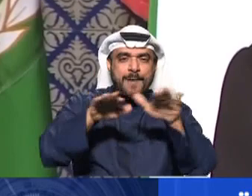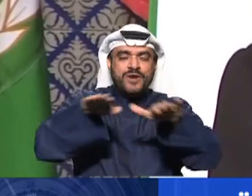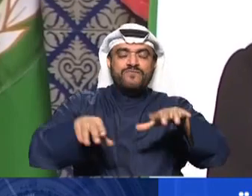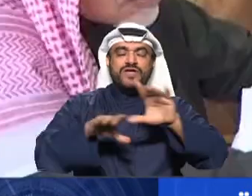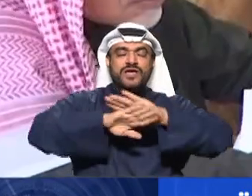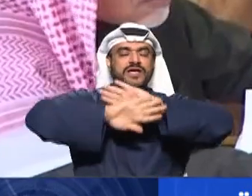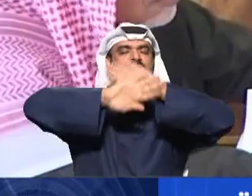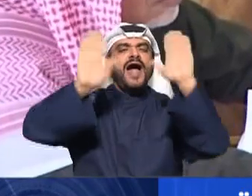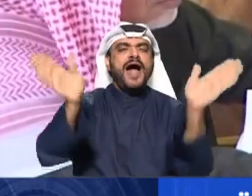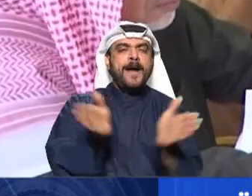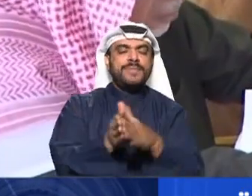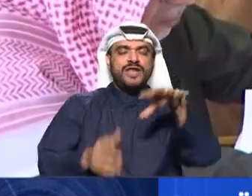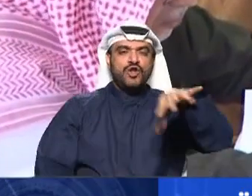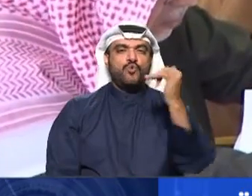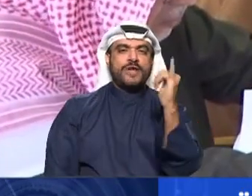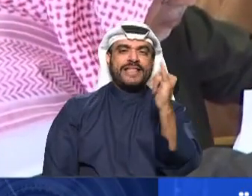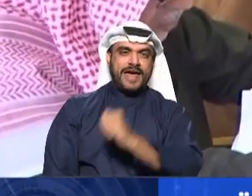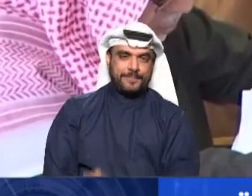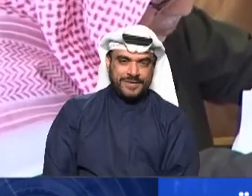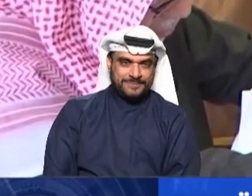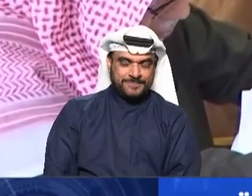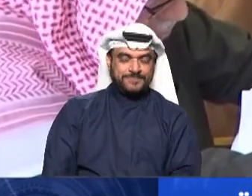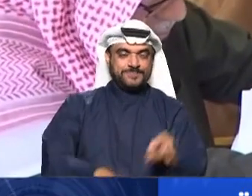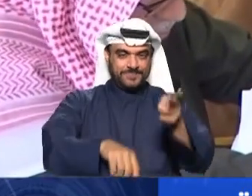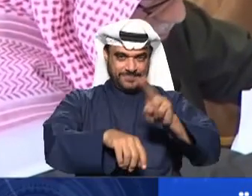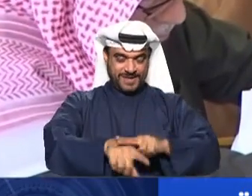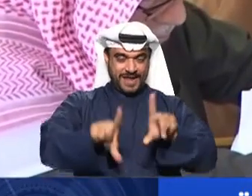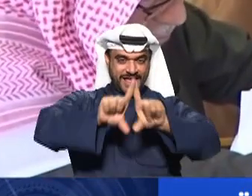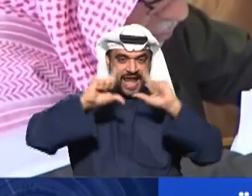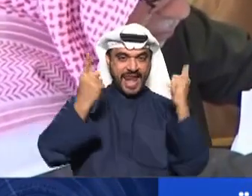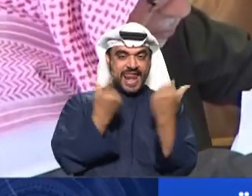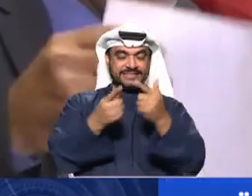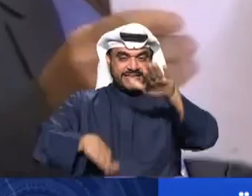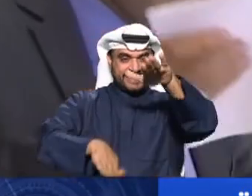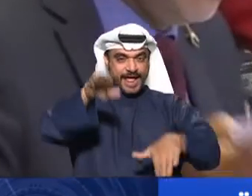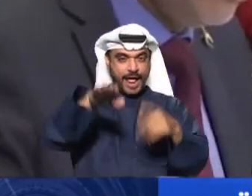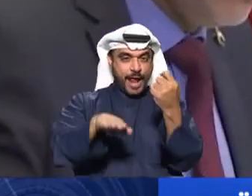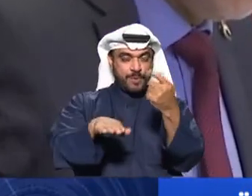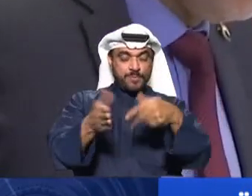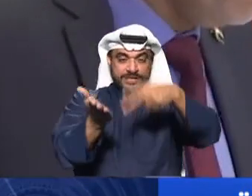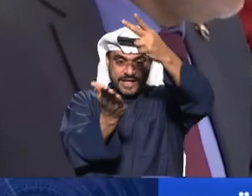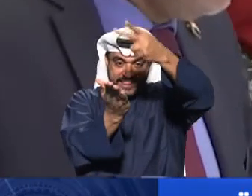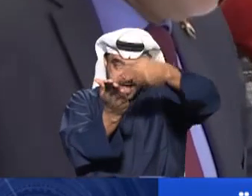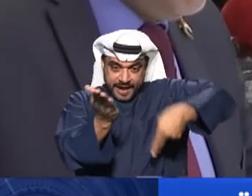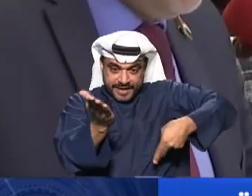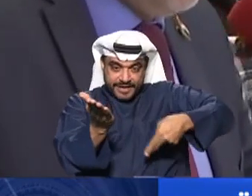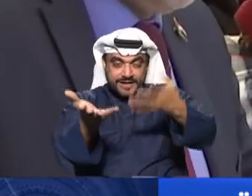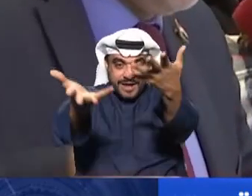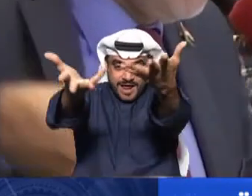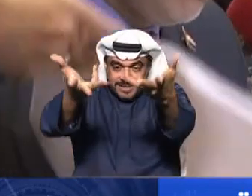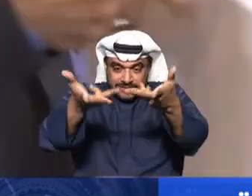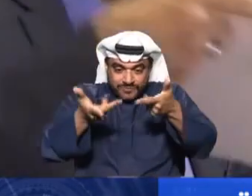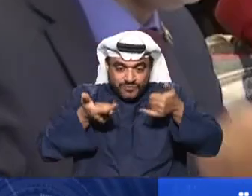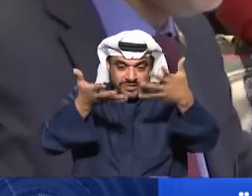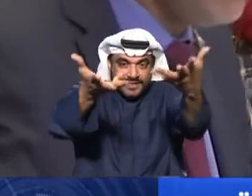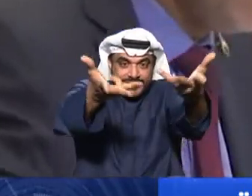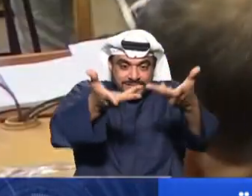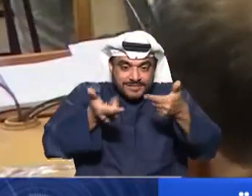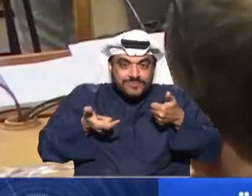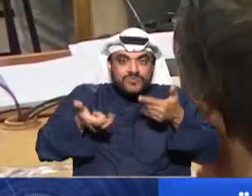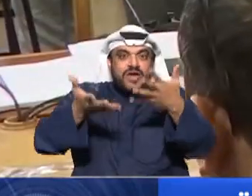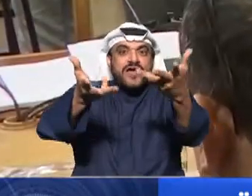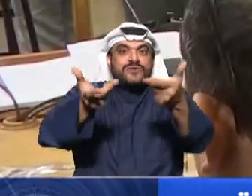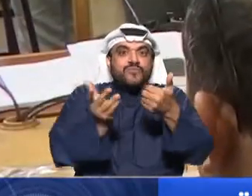الوطن العربي. كما ناقشت لجنة الشؤون الاقتصادية والمالية تقريرا حول الحالة الاقتصادية في العالم العربي